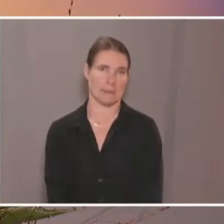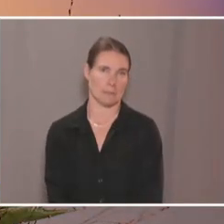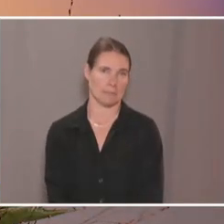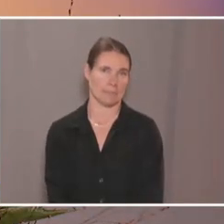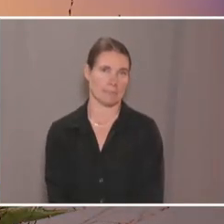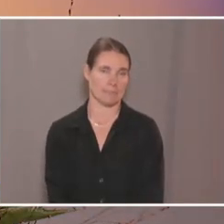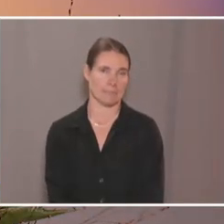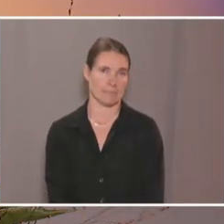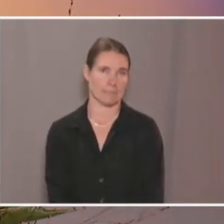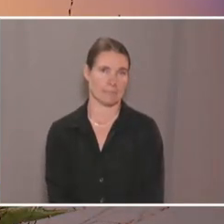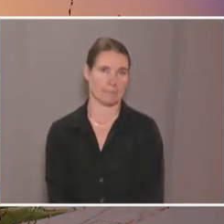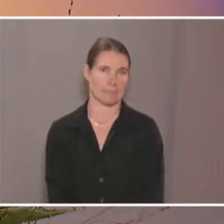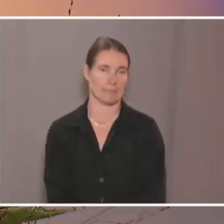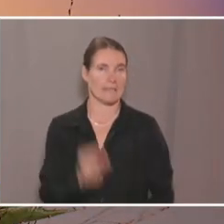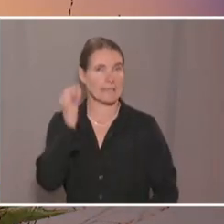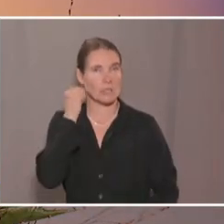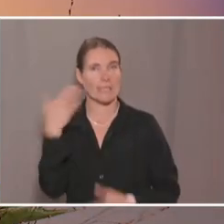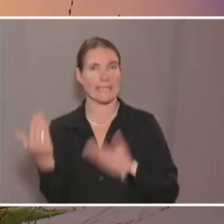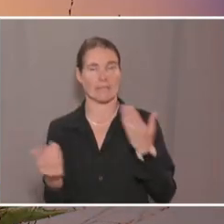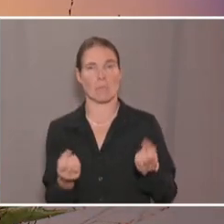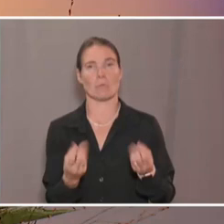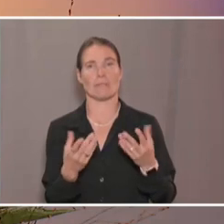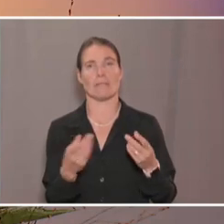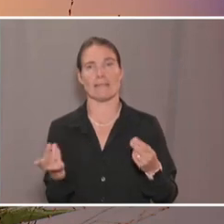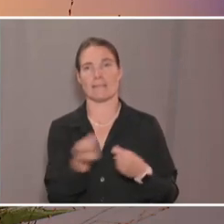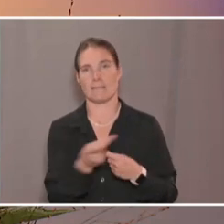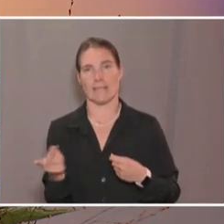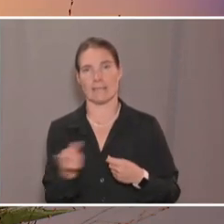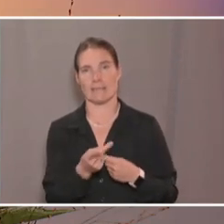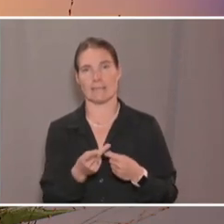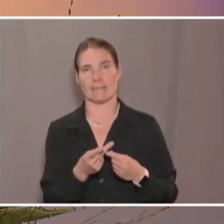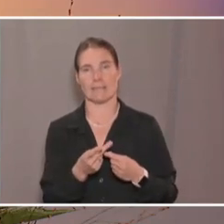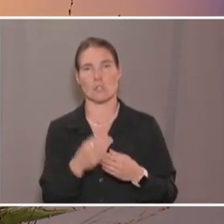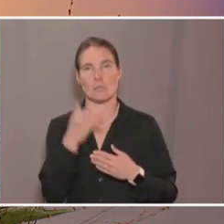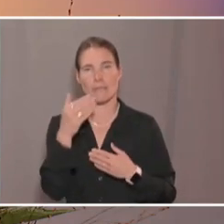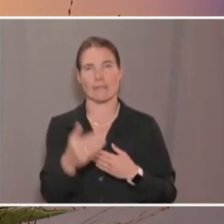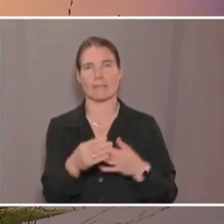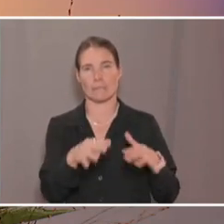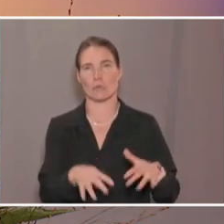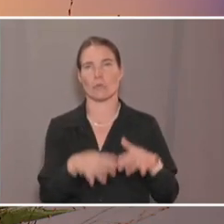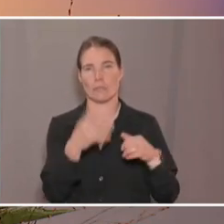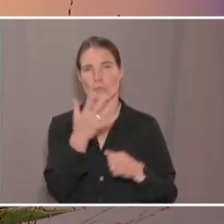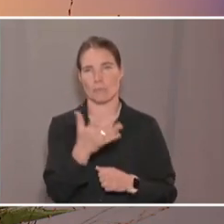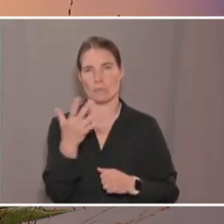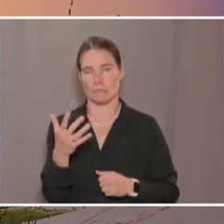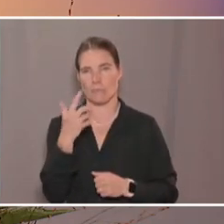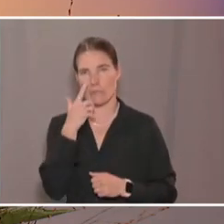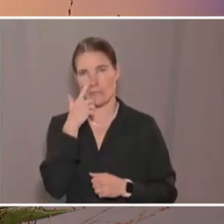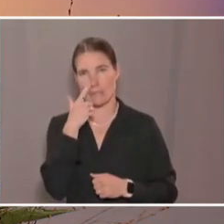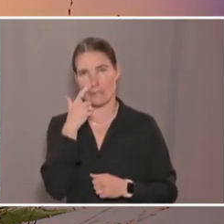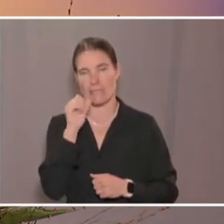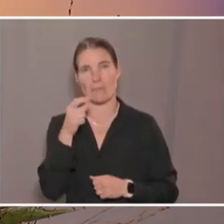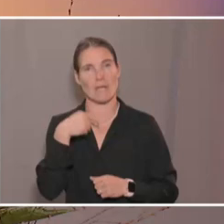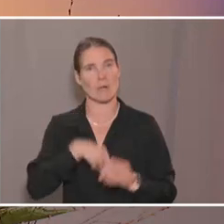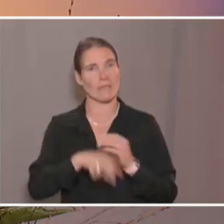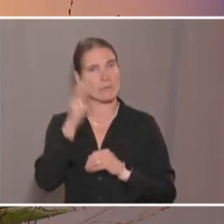Die Geschlechterverhältnisse produzierten einen zweiten Entwicklungstrend. Spätestens ab 1955 gab es auch in